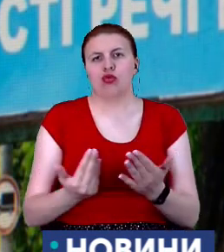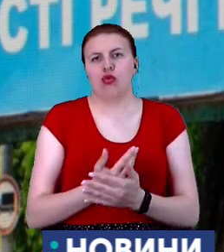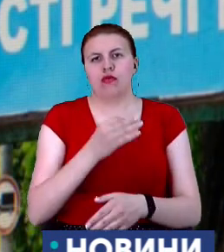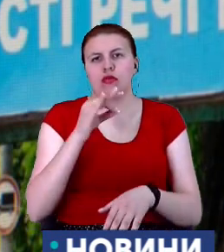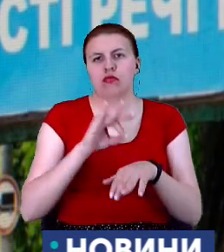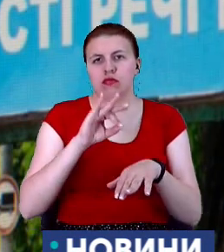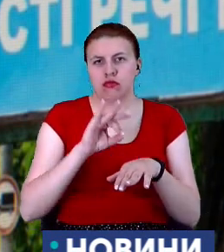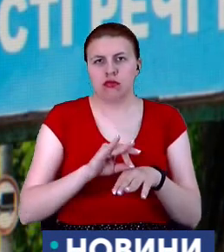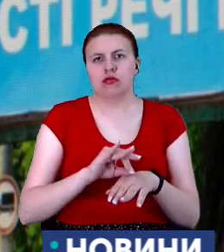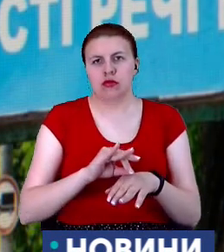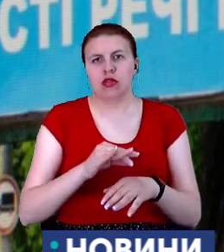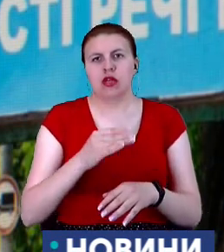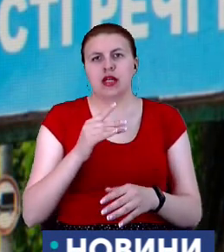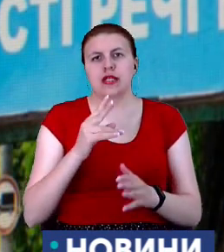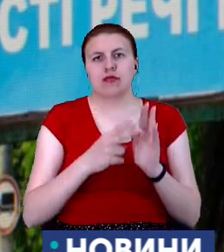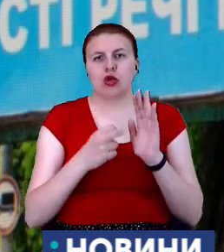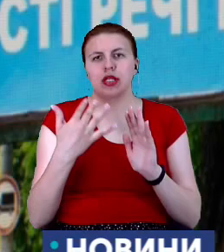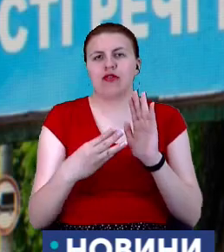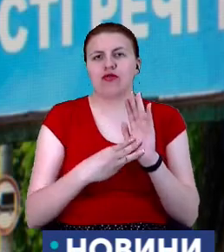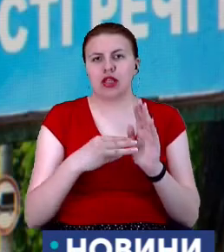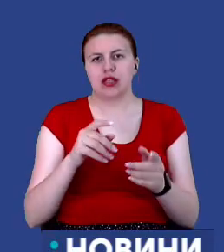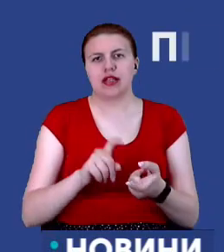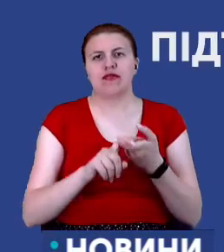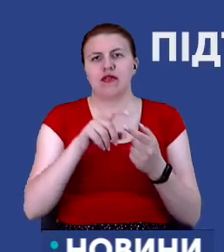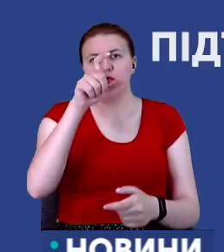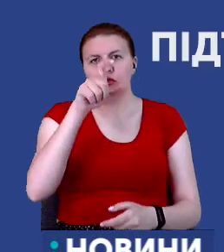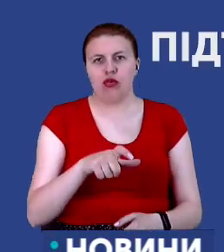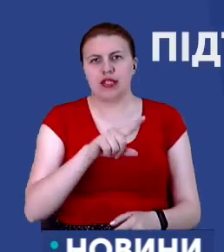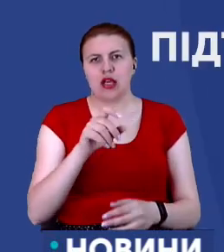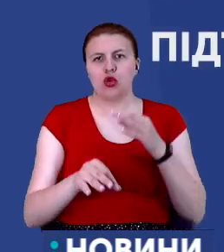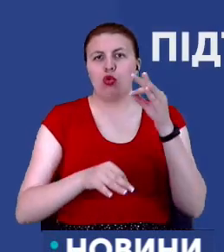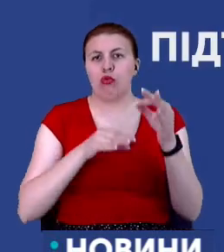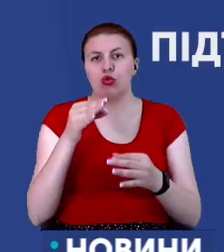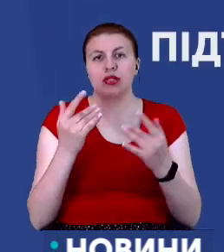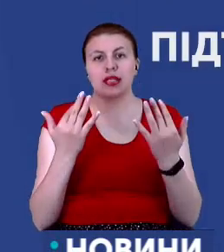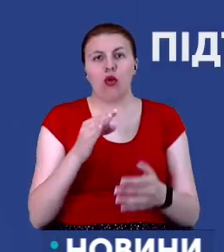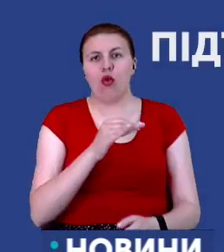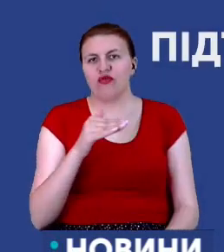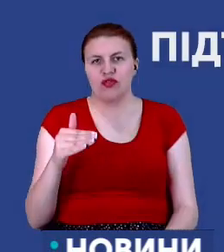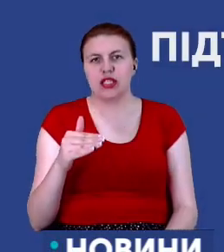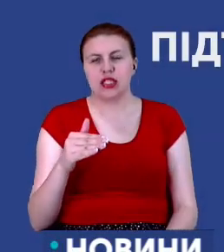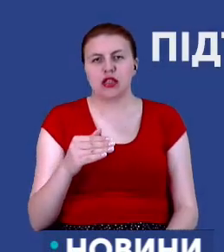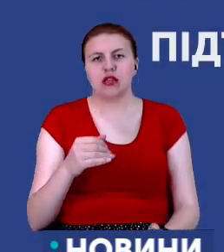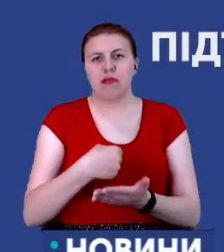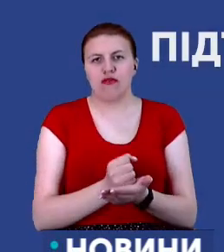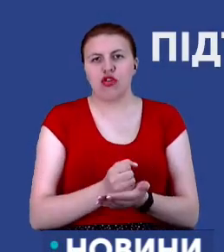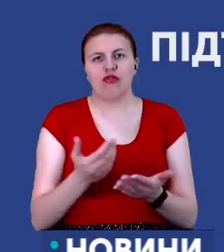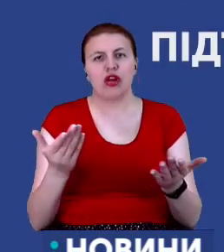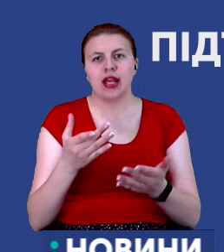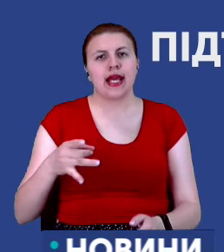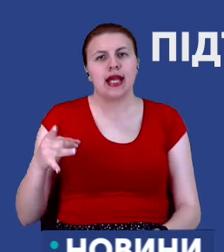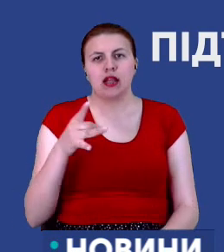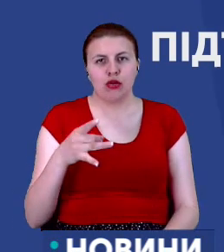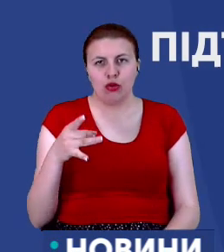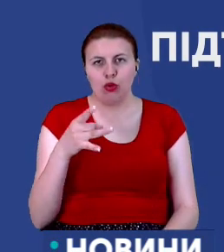Україні. 758 інфікованих за добу. Скільки, за офіційними даними, людей хворіє, в яких регіонах, можете подивитися на цій